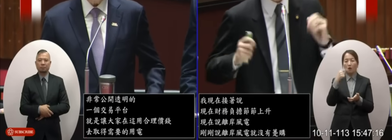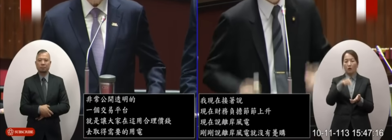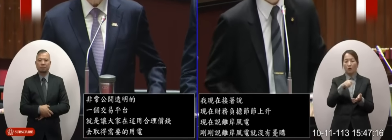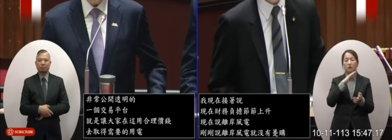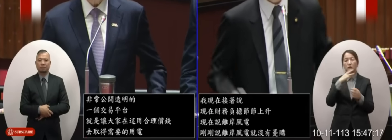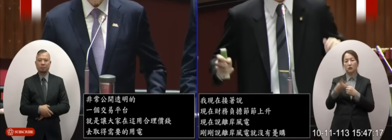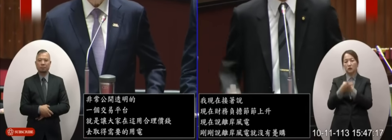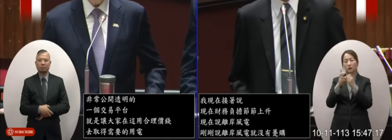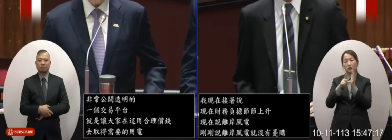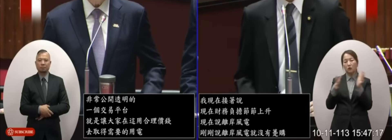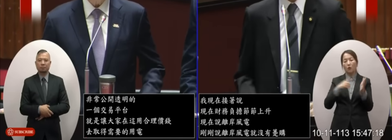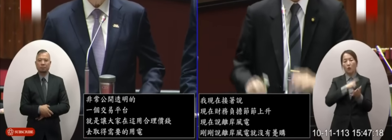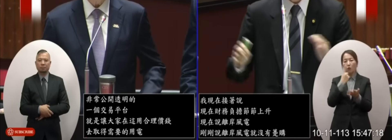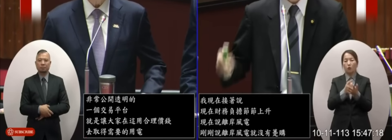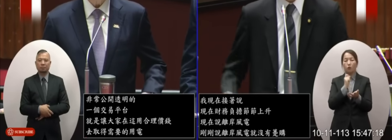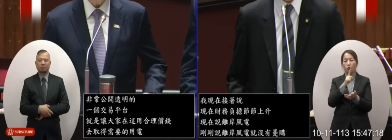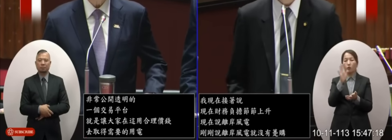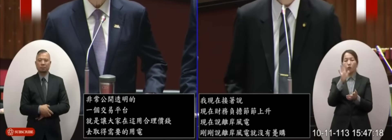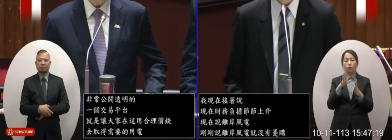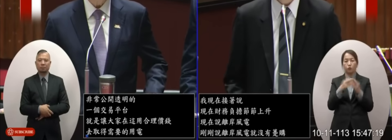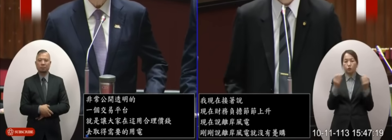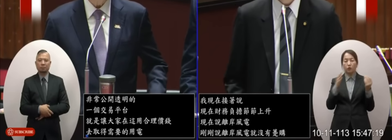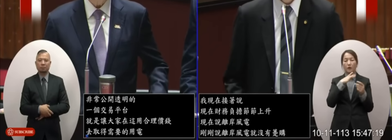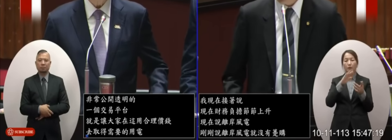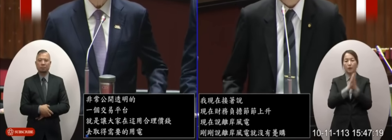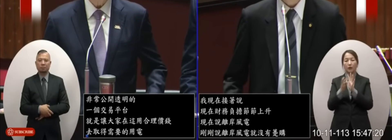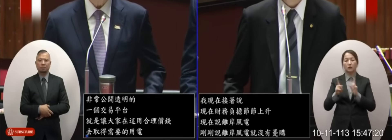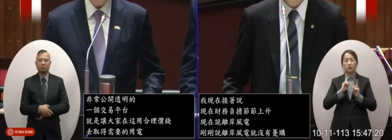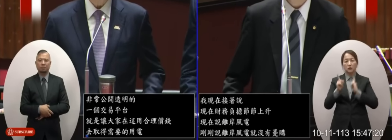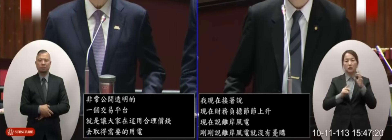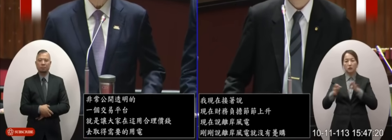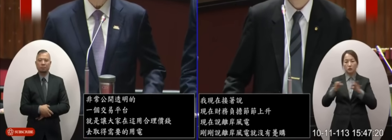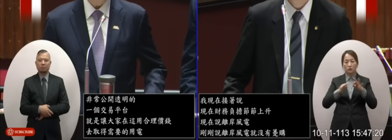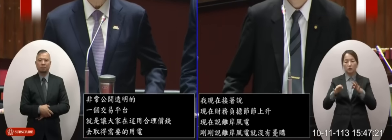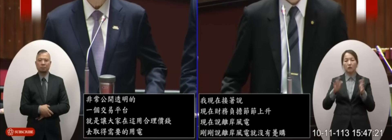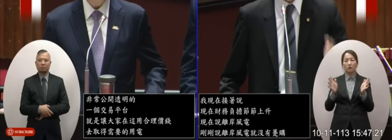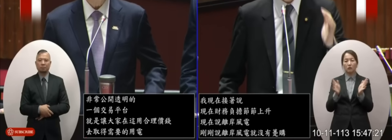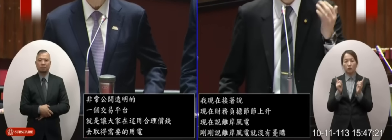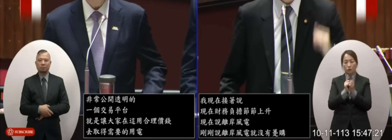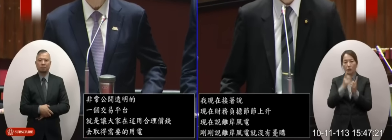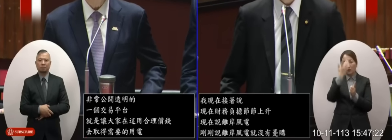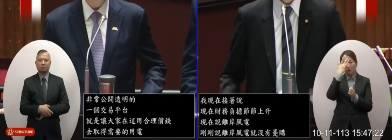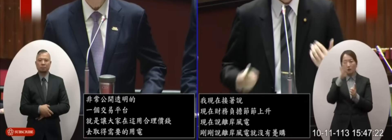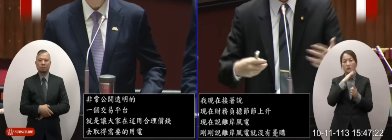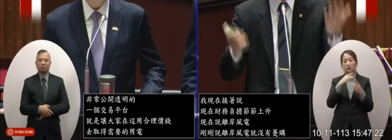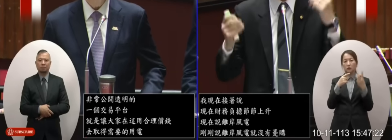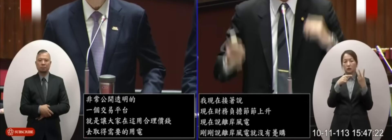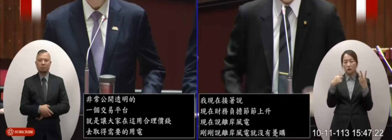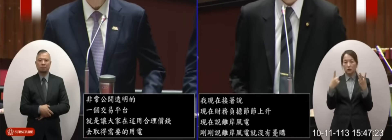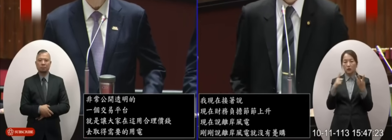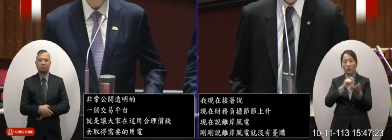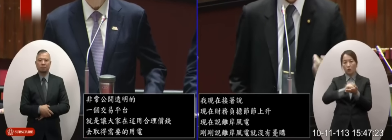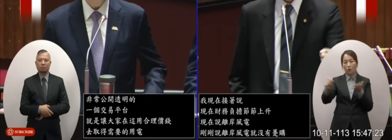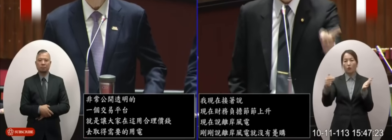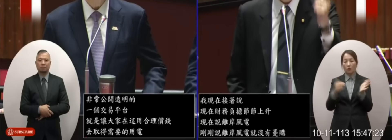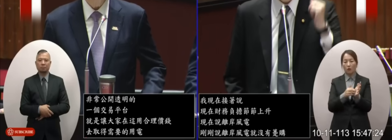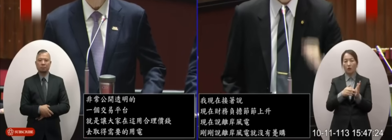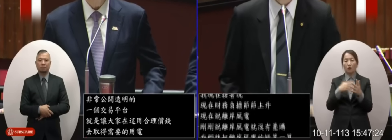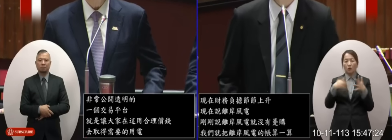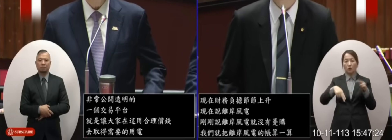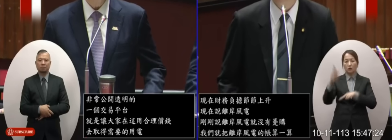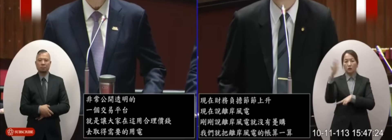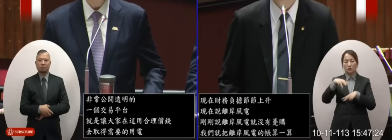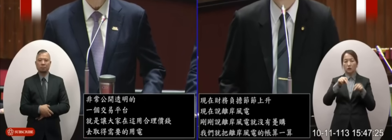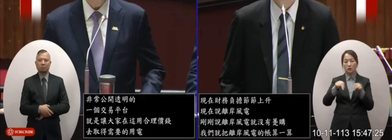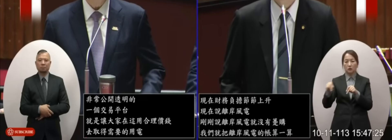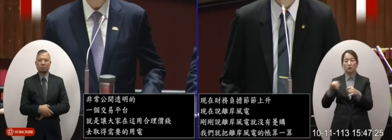你说第三期开始我们没趸购了，开始进入市场机制，对不对？市场机制出问题了，3之1标都标出去了，很多行政契